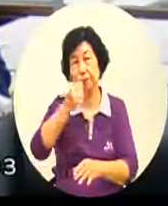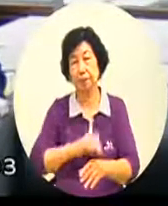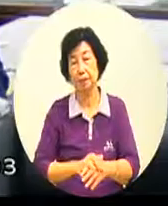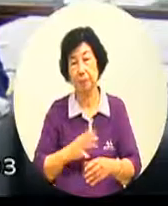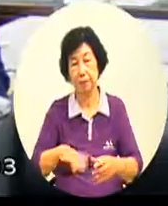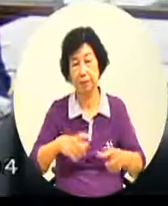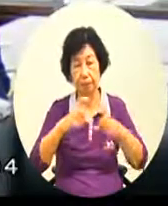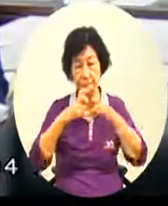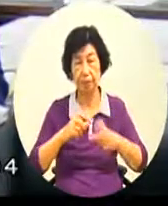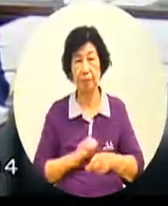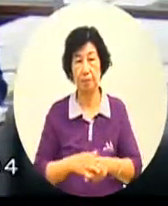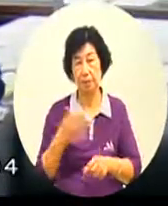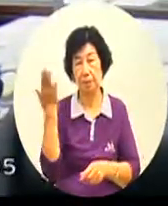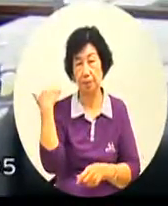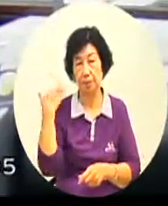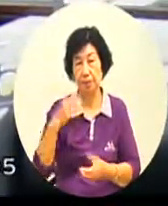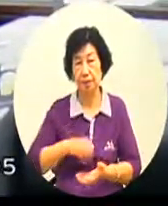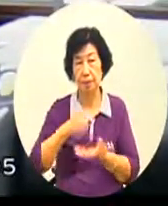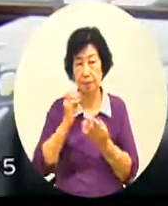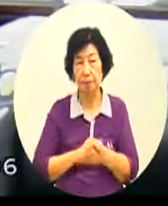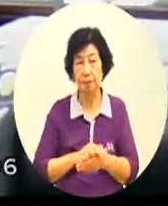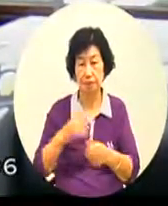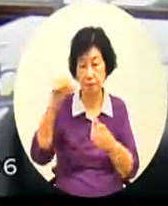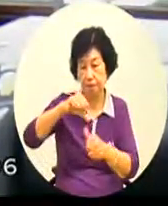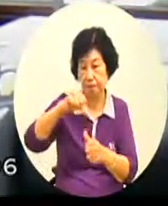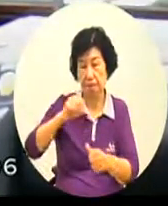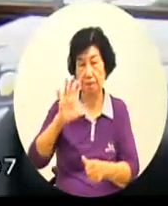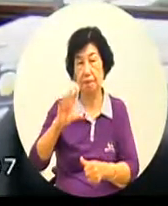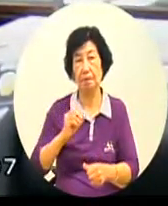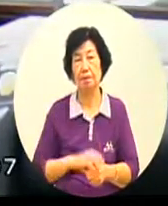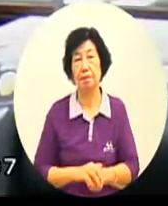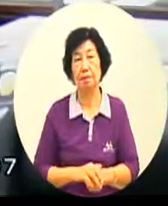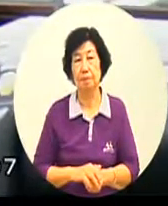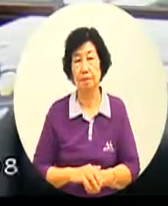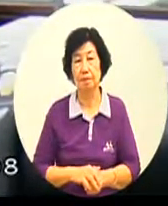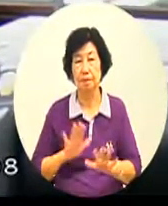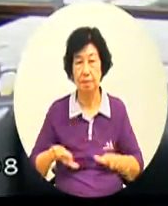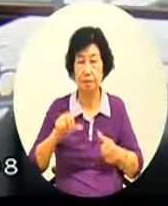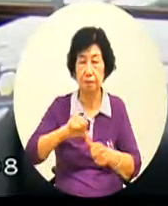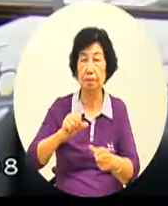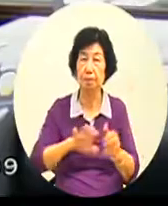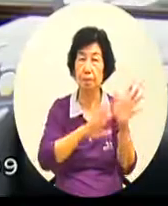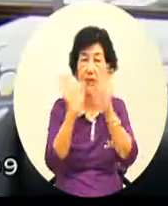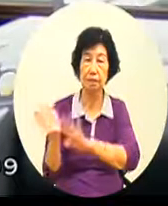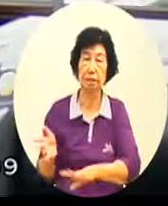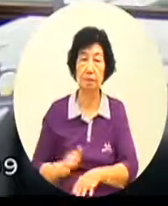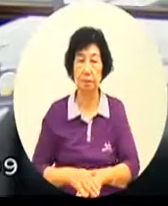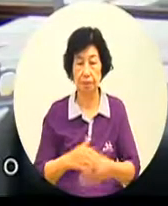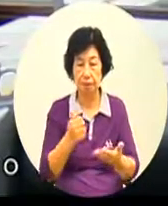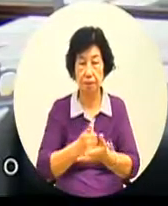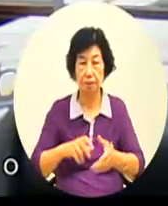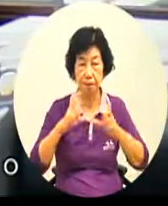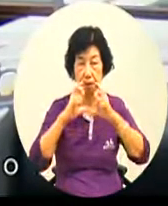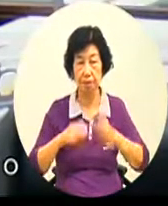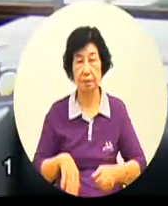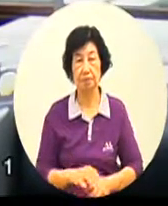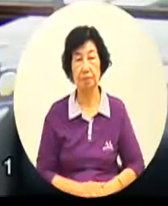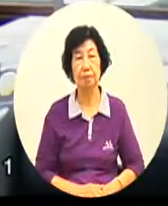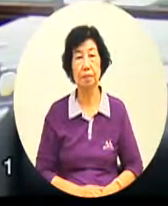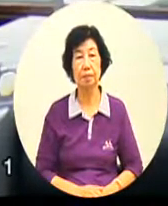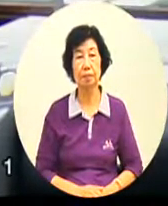应一下？你上次告诉我说你们要自己开罚，你们现在目前开罚的状况是怎么样？是不是请你回应一下？ 欢迎局长答